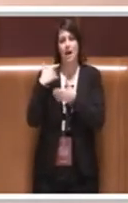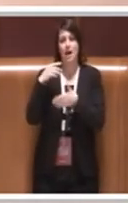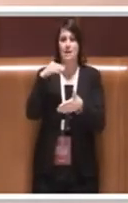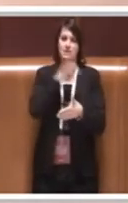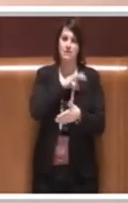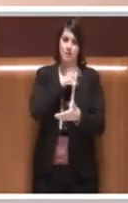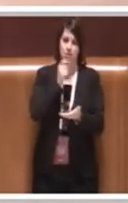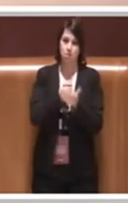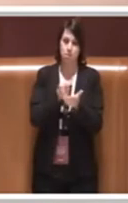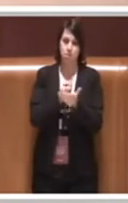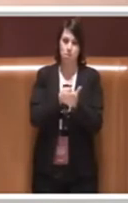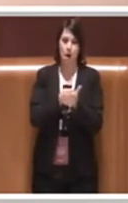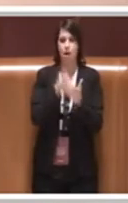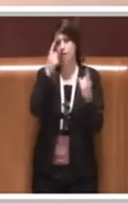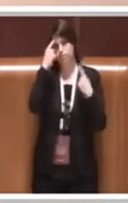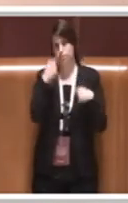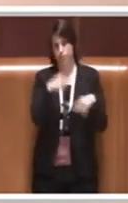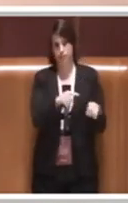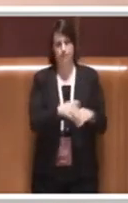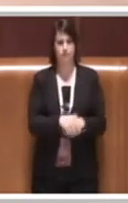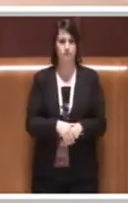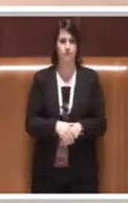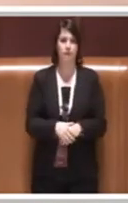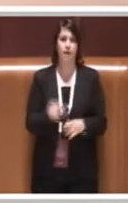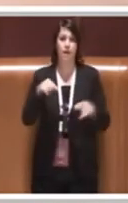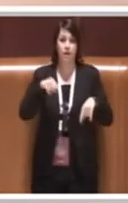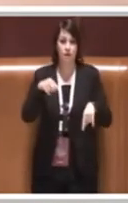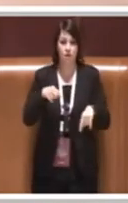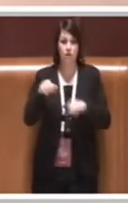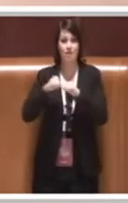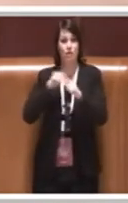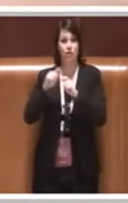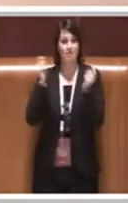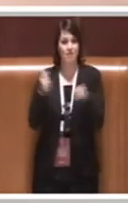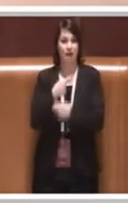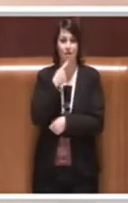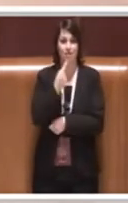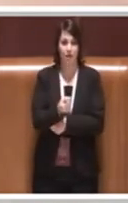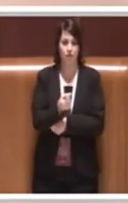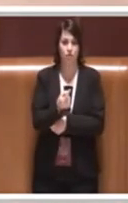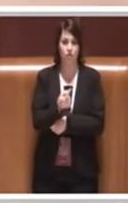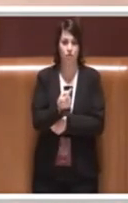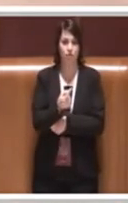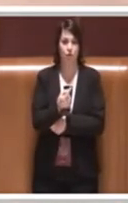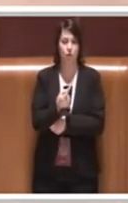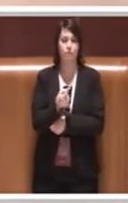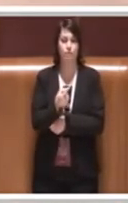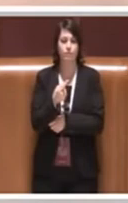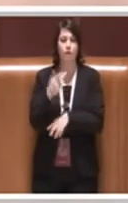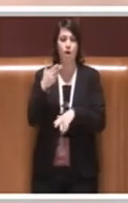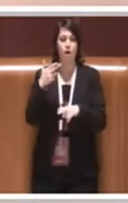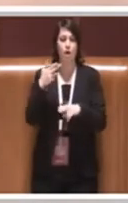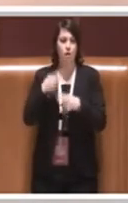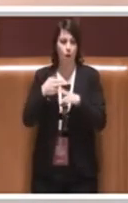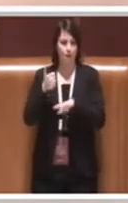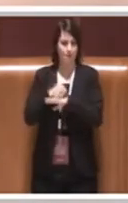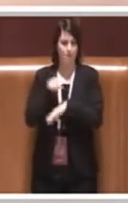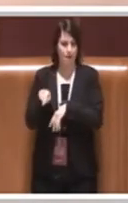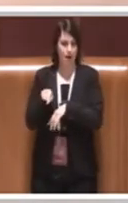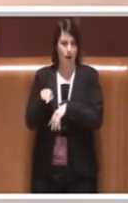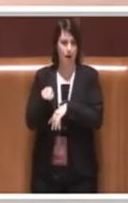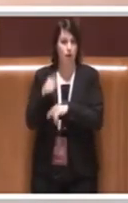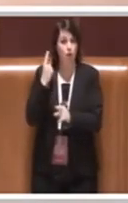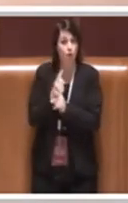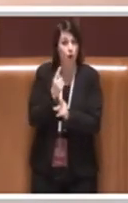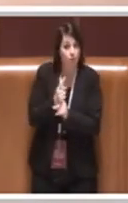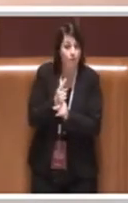degli stipendi ricadeva sull'azienda. Ora abbiamo saputo dal direttore generale che certe azioni, tutte le azioni che Roma Capitale